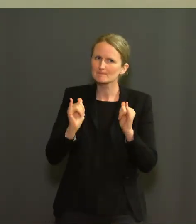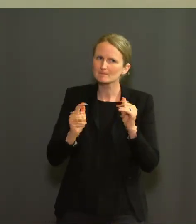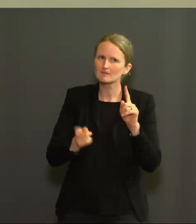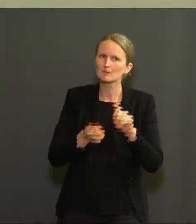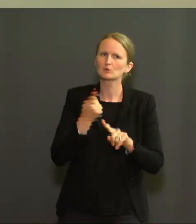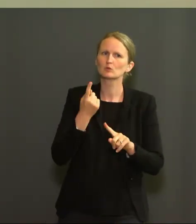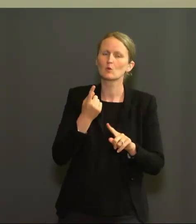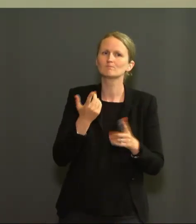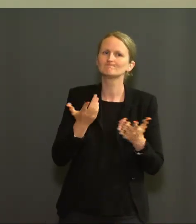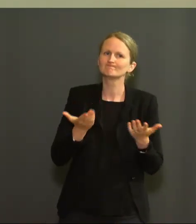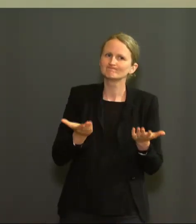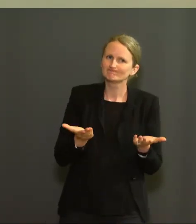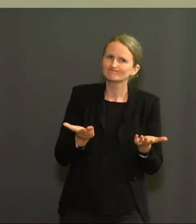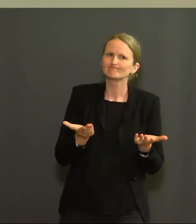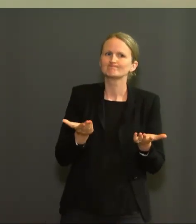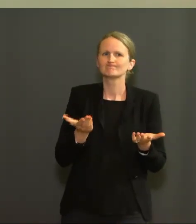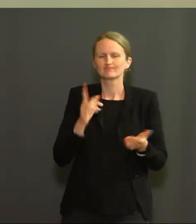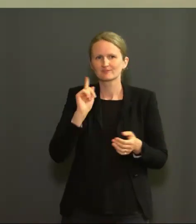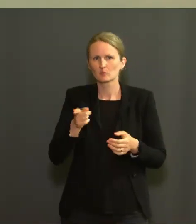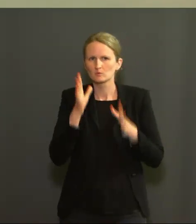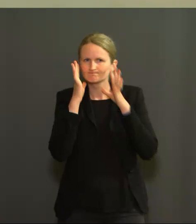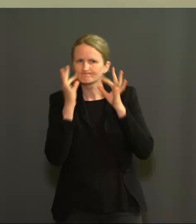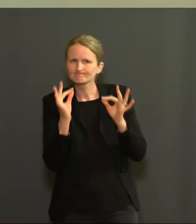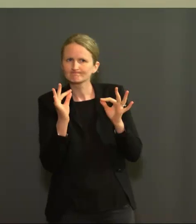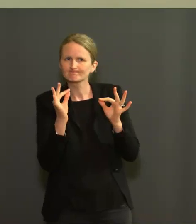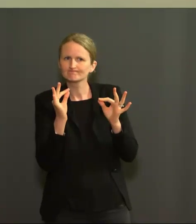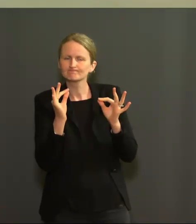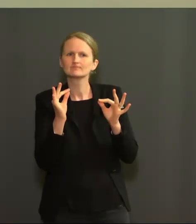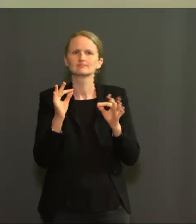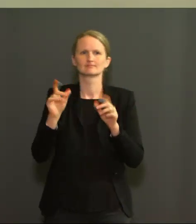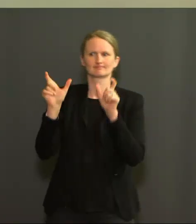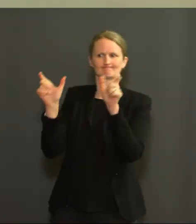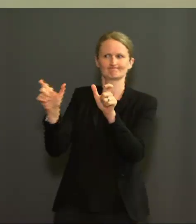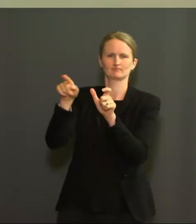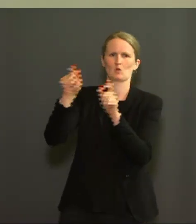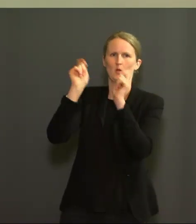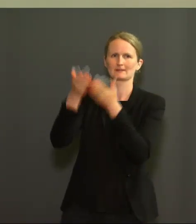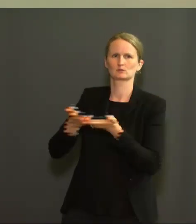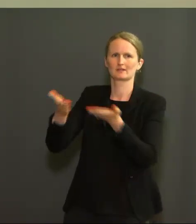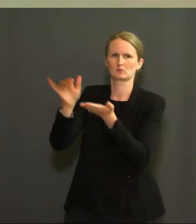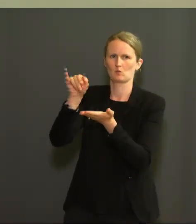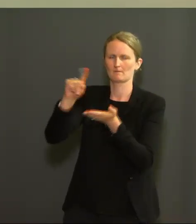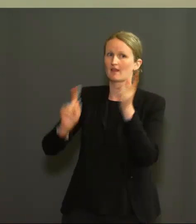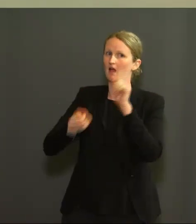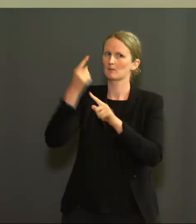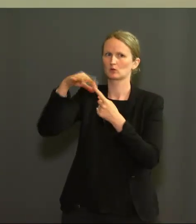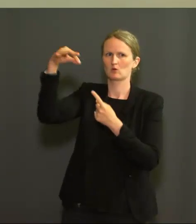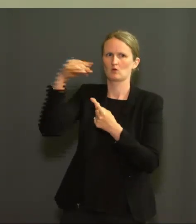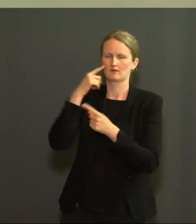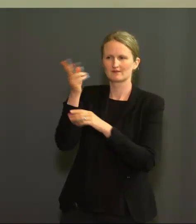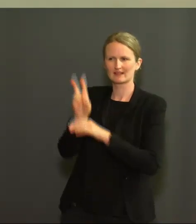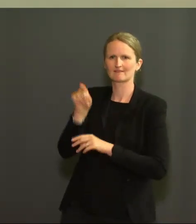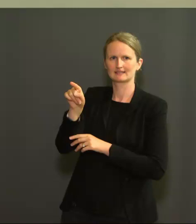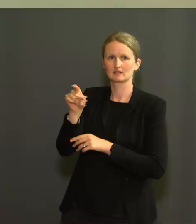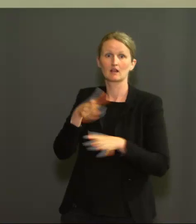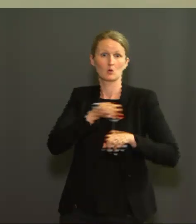risque d'évolution de la pathologie les hospitalisations comme indicateur. L'hospitalisation sera dans le futur probablement l'indicateur majeur